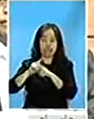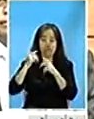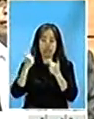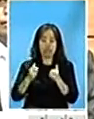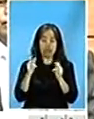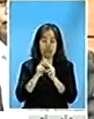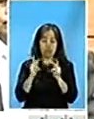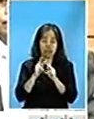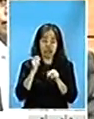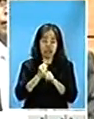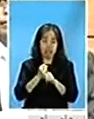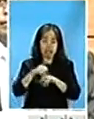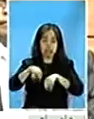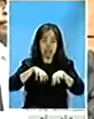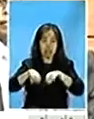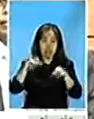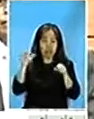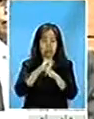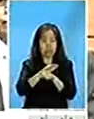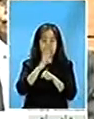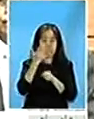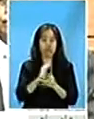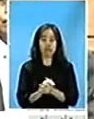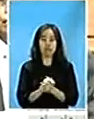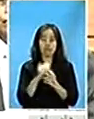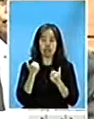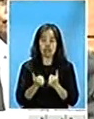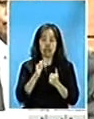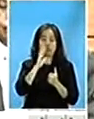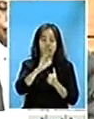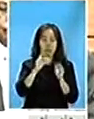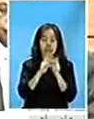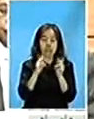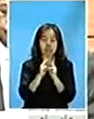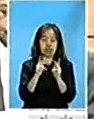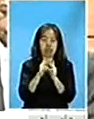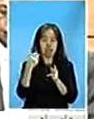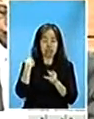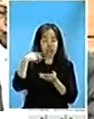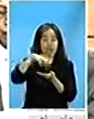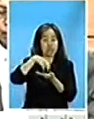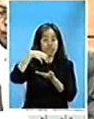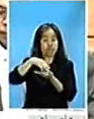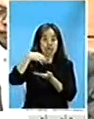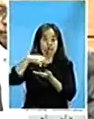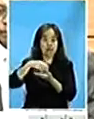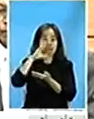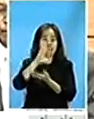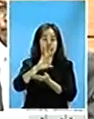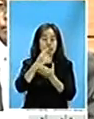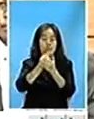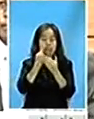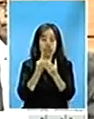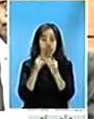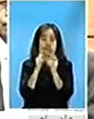การไม่สามารถที่ทำหน้าที่ได้ตามที่ควรนี่คือเสียงที่ เราได้รับฟังนะครับจากตัวแทนในส่วนกรรม